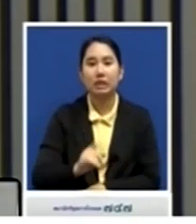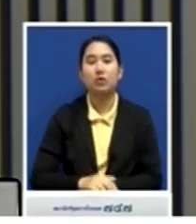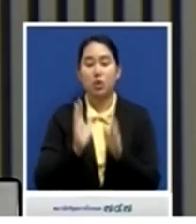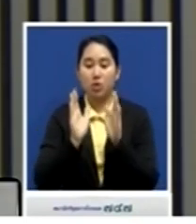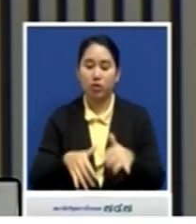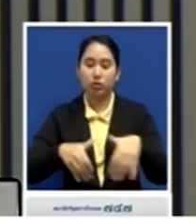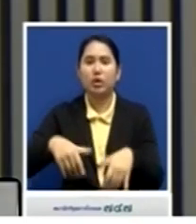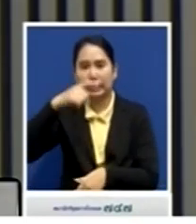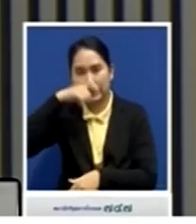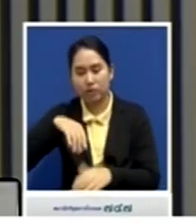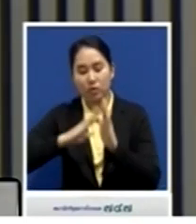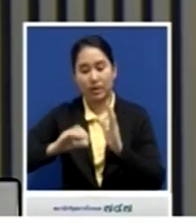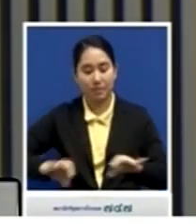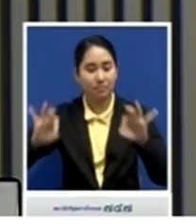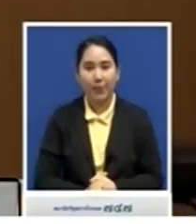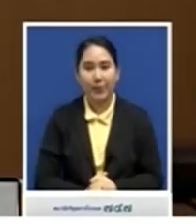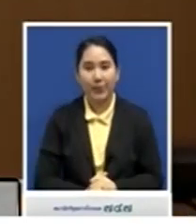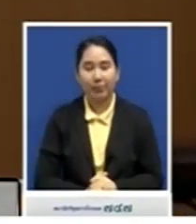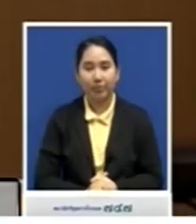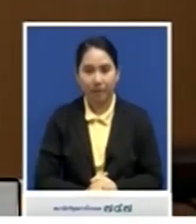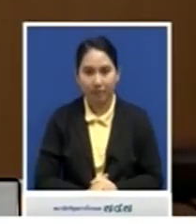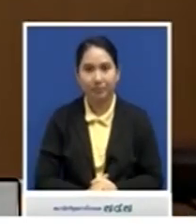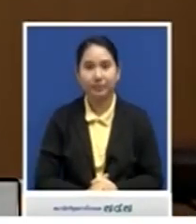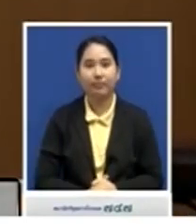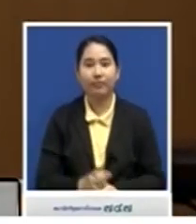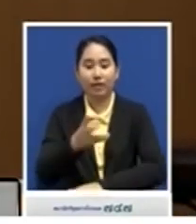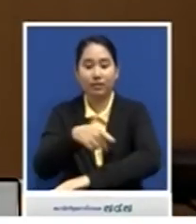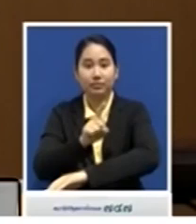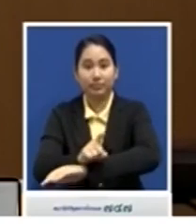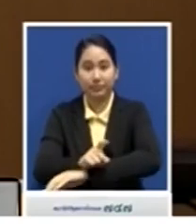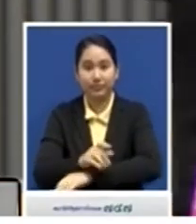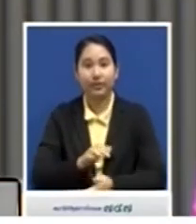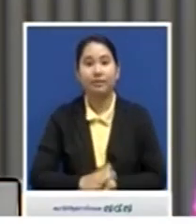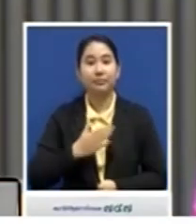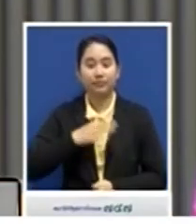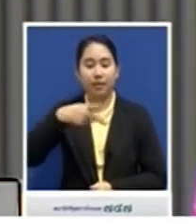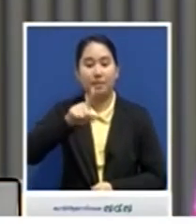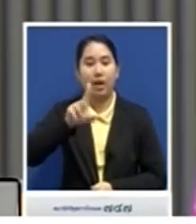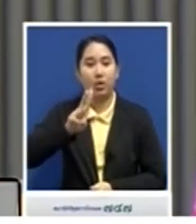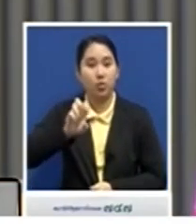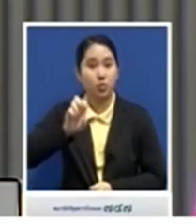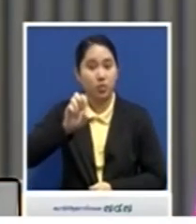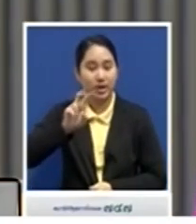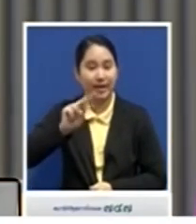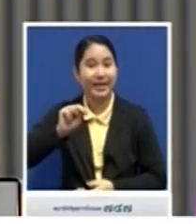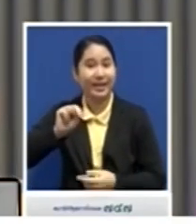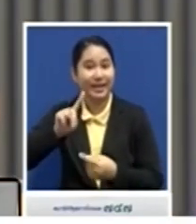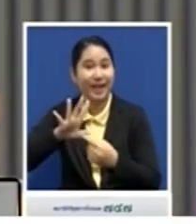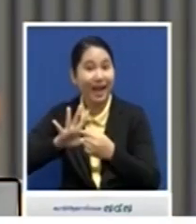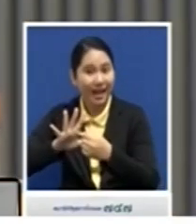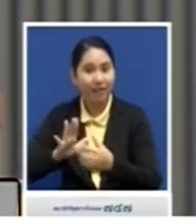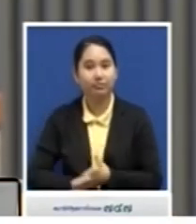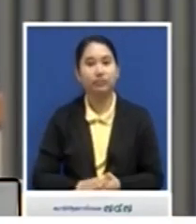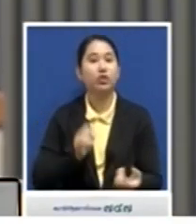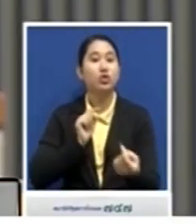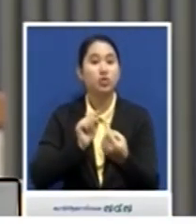ครับหลังจากนั้นนะครับนางสาวปารีณาไกรคุบสส.ราชบุรีพรรคพลังประชารัฐก็ลุกขึ้นสอบถามนะครับว่า